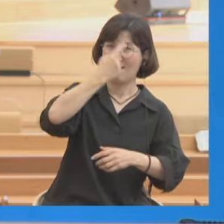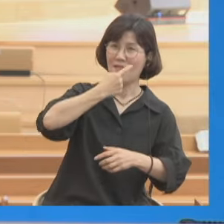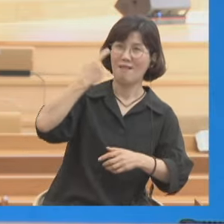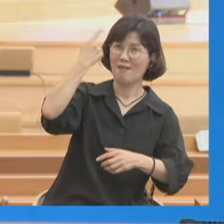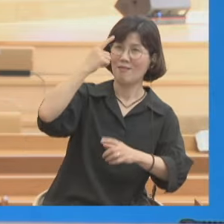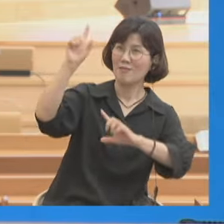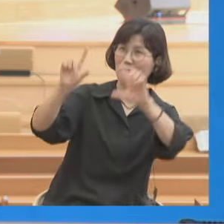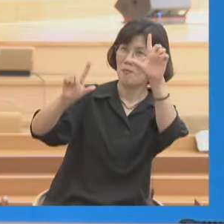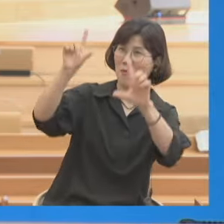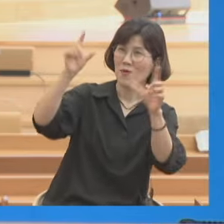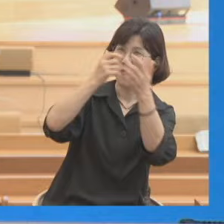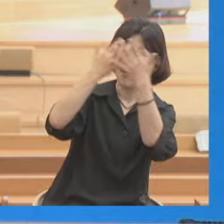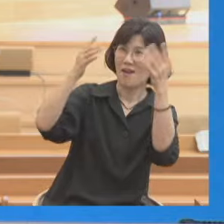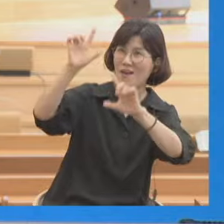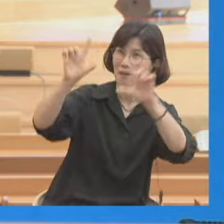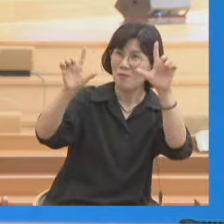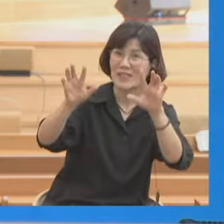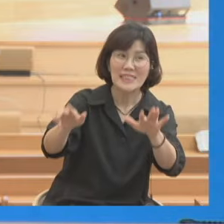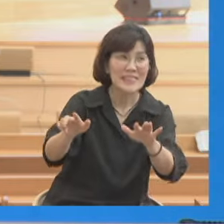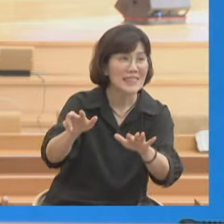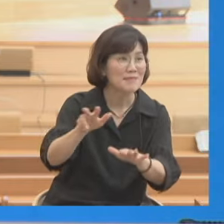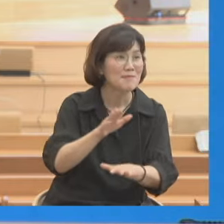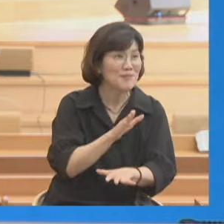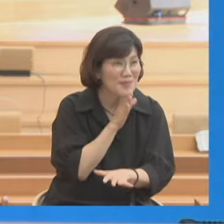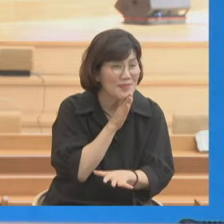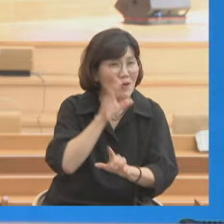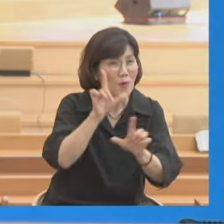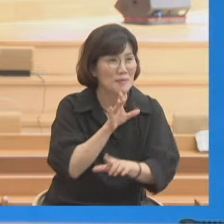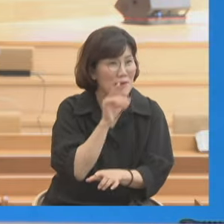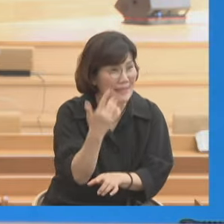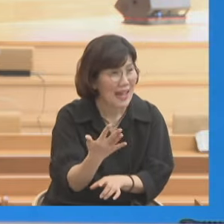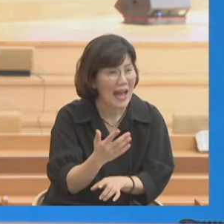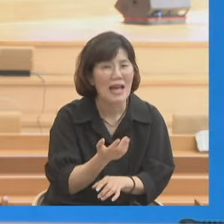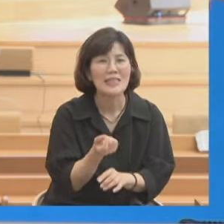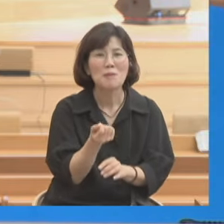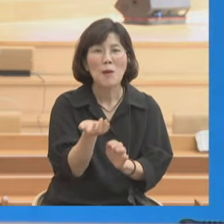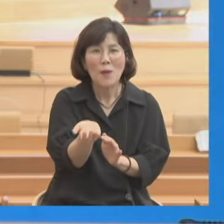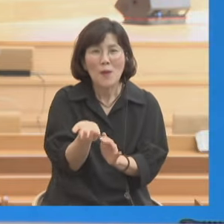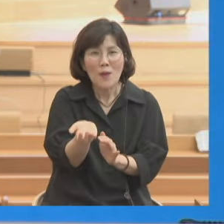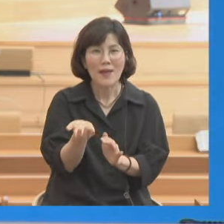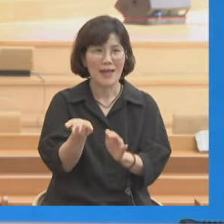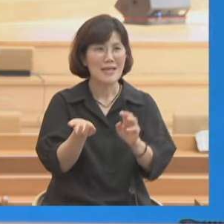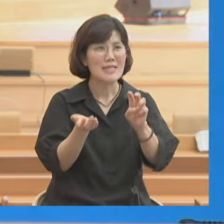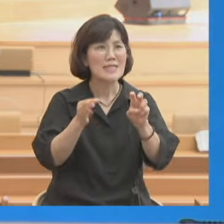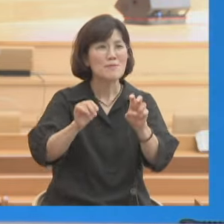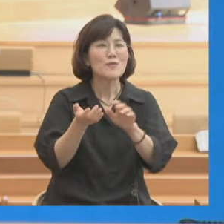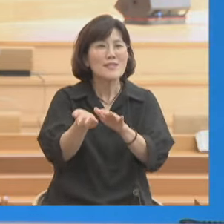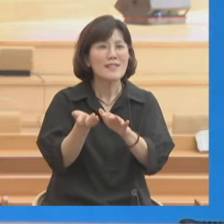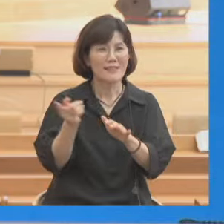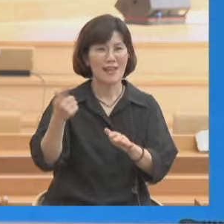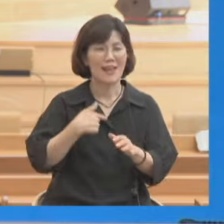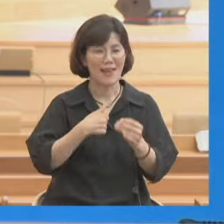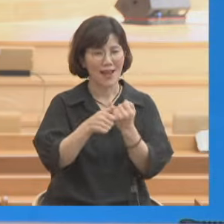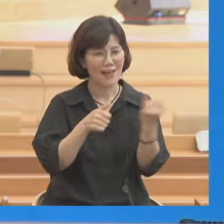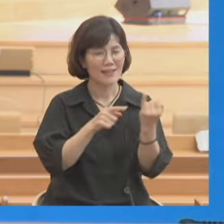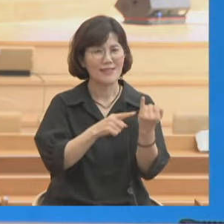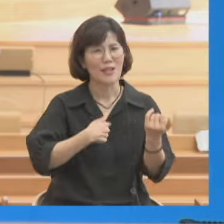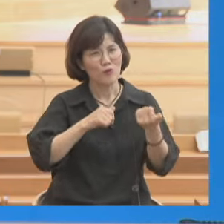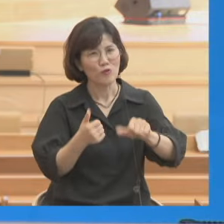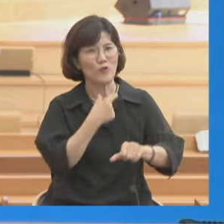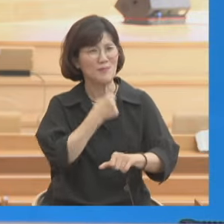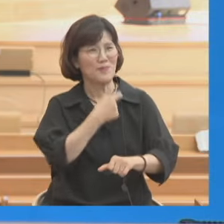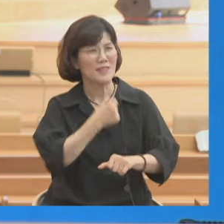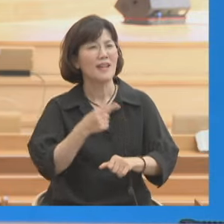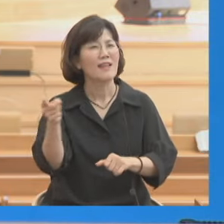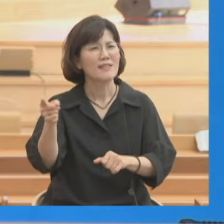남자의 모습이 진짜 자기 모습일까? 아니면 20분 전에 아내에게 죽고 싶다고 말한 그 모습이 진짜